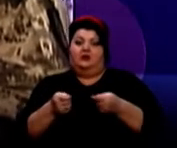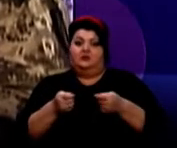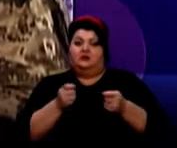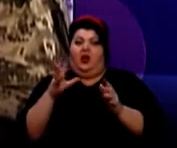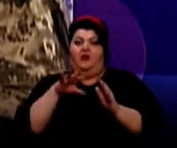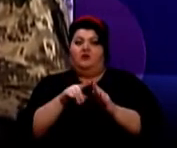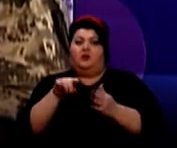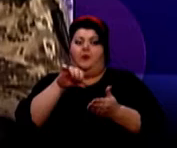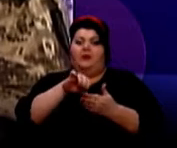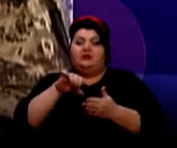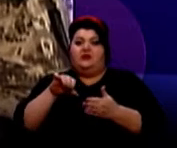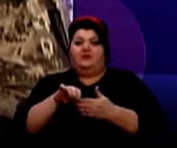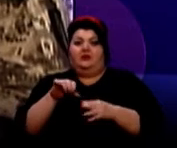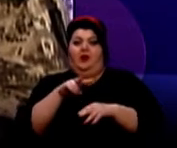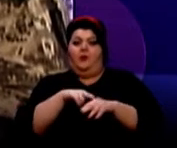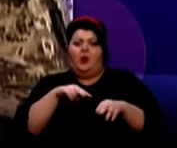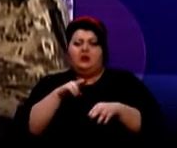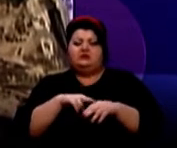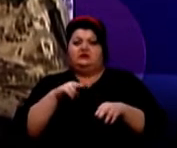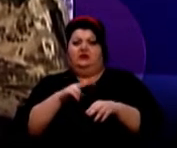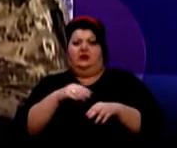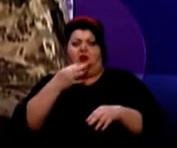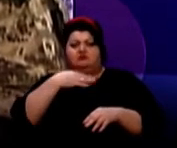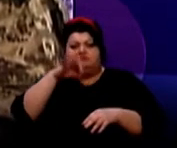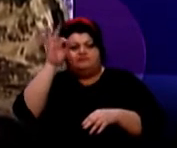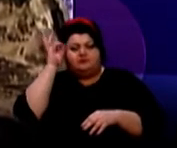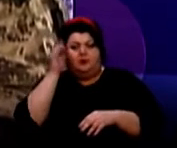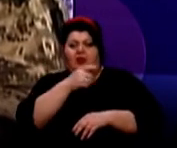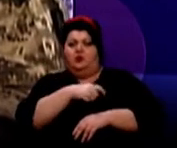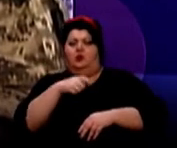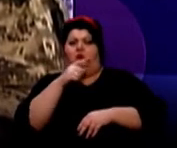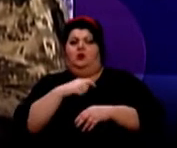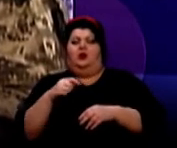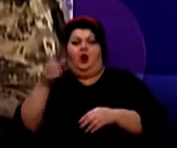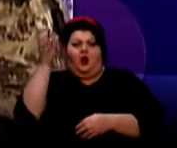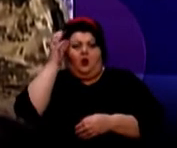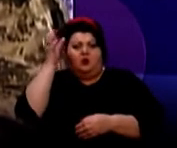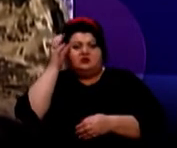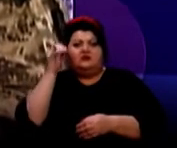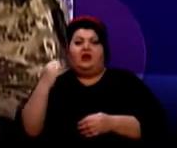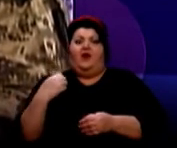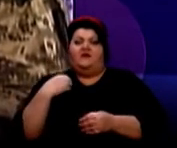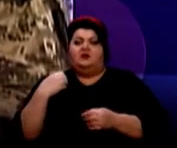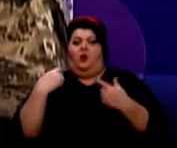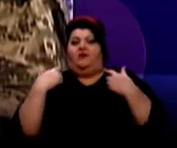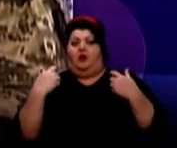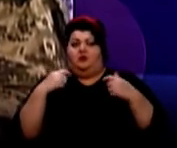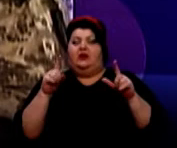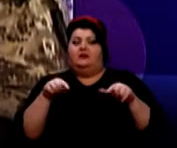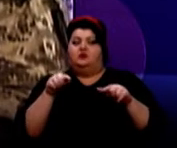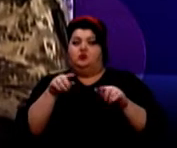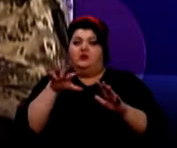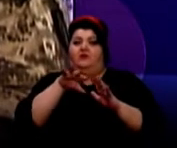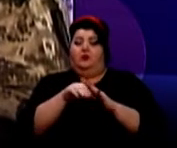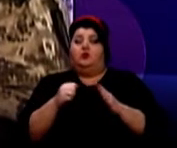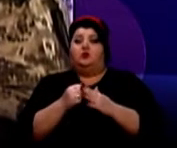освіти, громадських організацій і військовий комісар теж туди входить. Це до 3